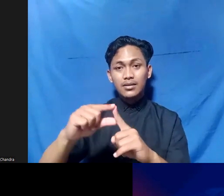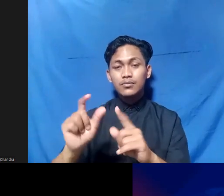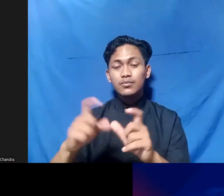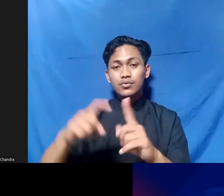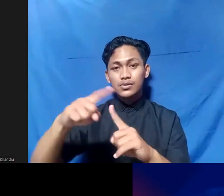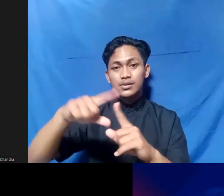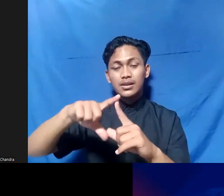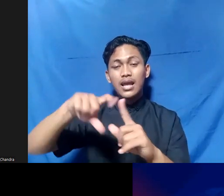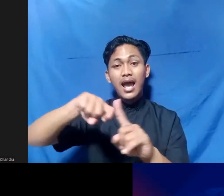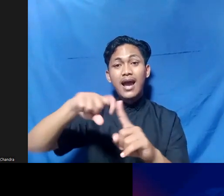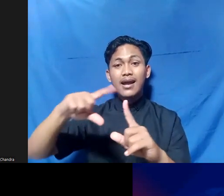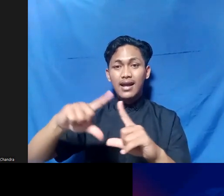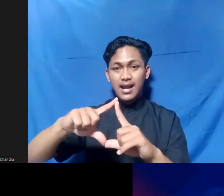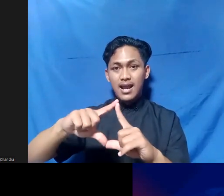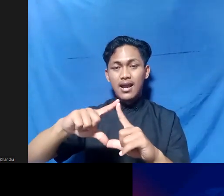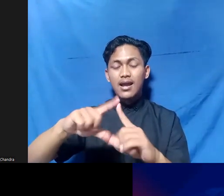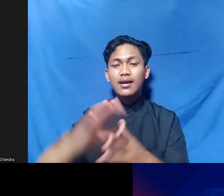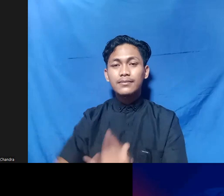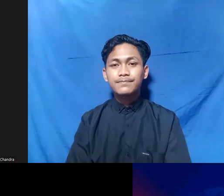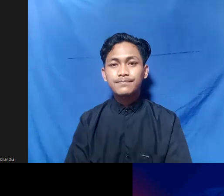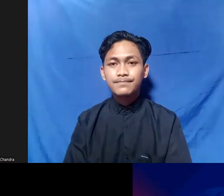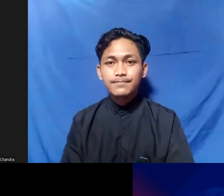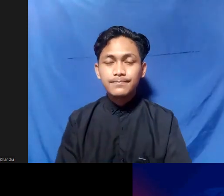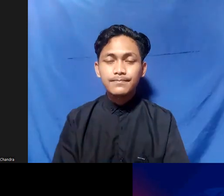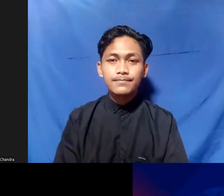ada yang bocor suaranya